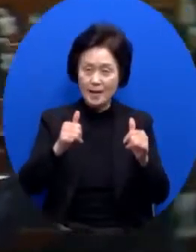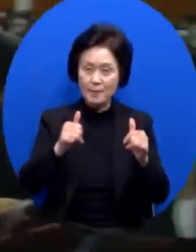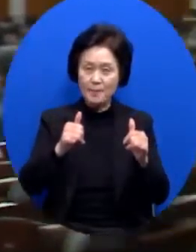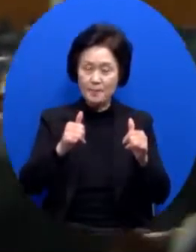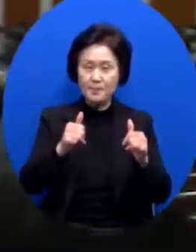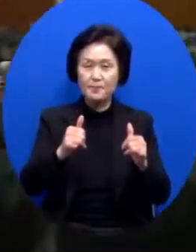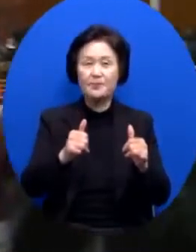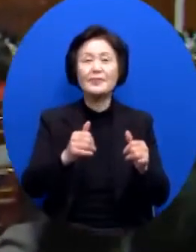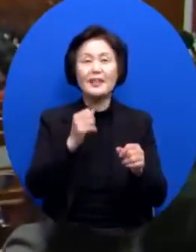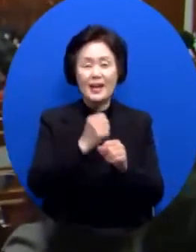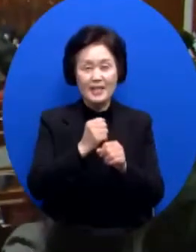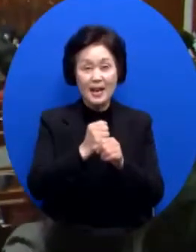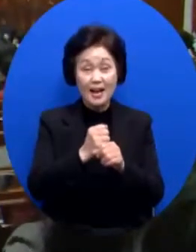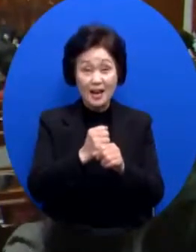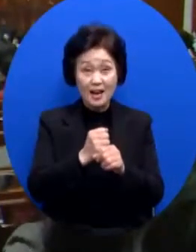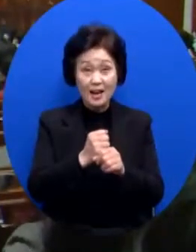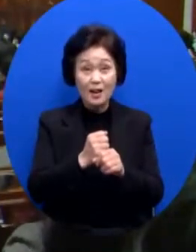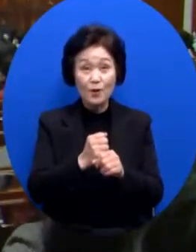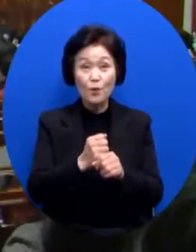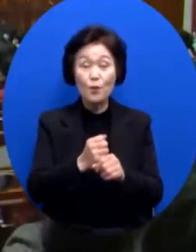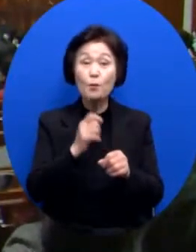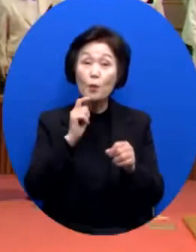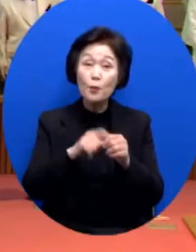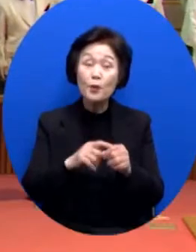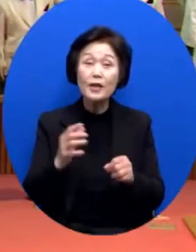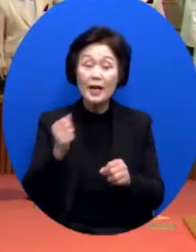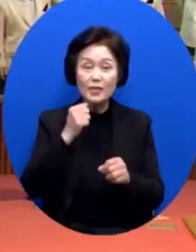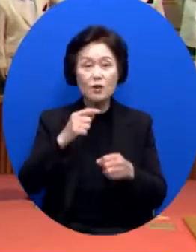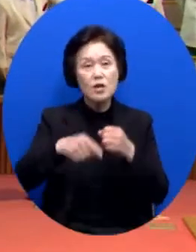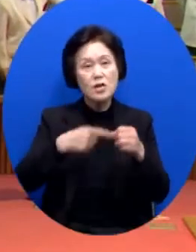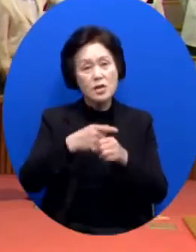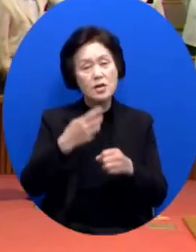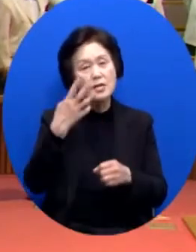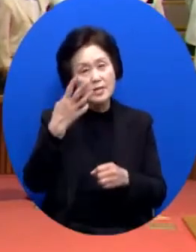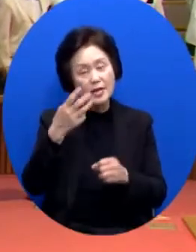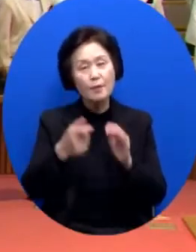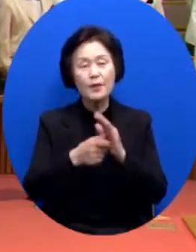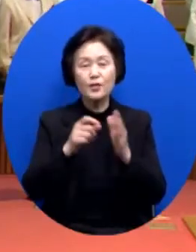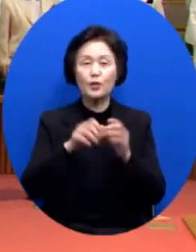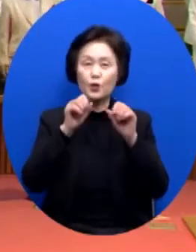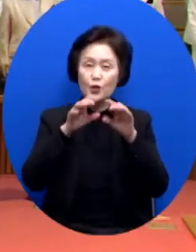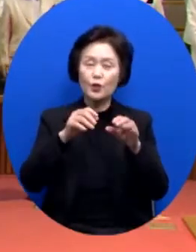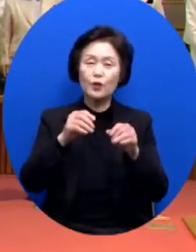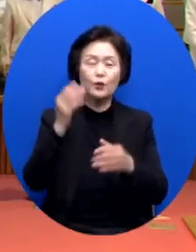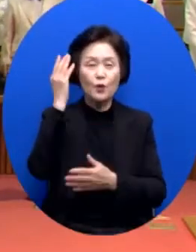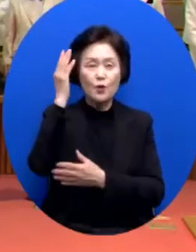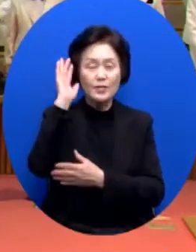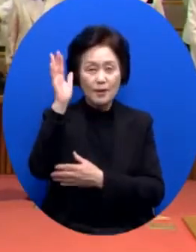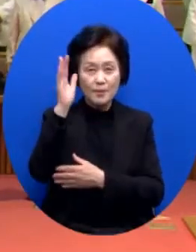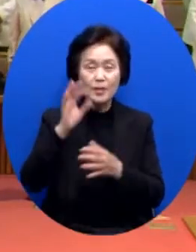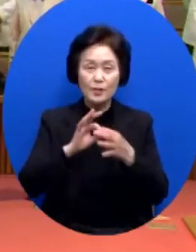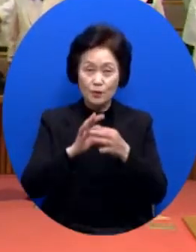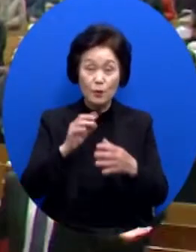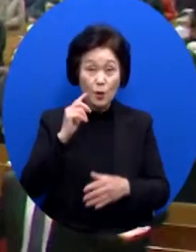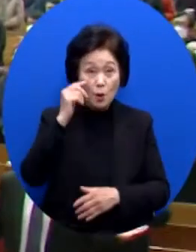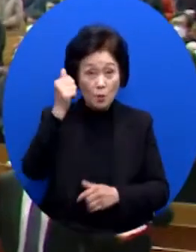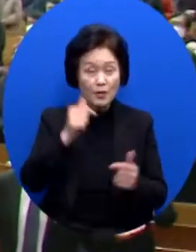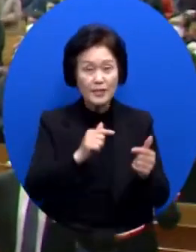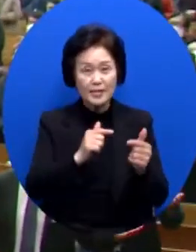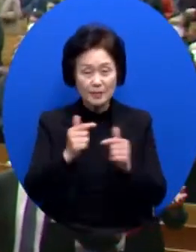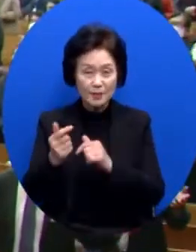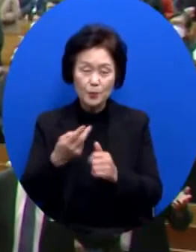군을 중심으로 매년 여 일 년에 한 3번 정도의 전도 세미나 를 통하여 목사님들을 도 순하고